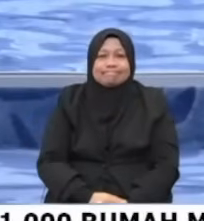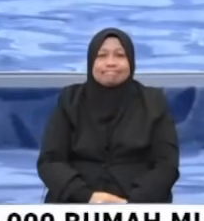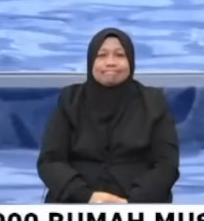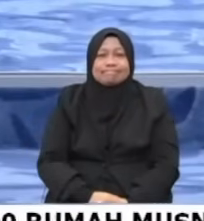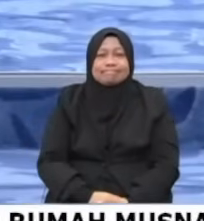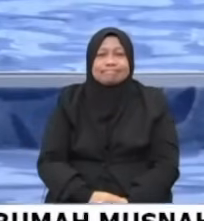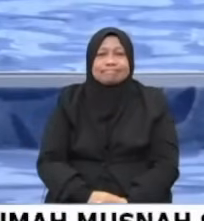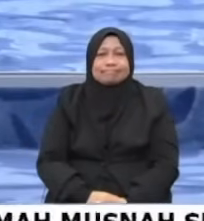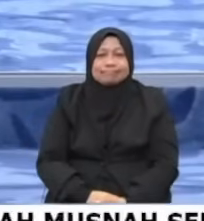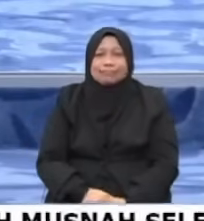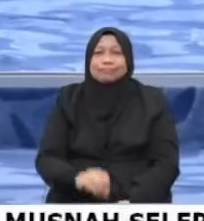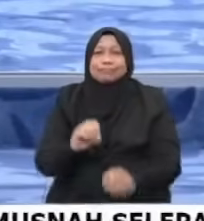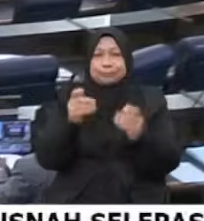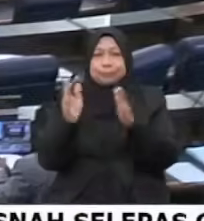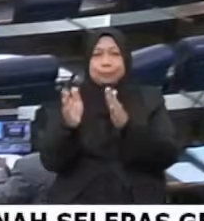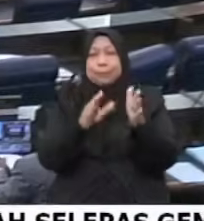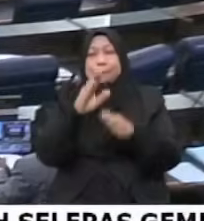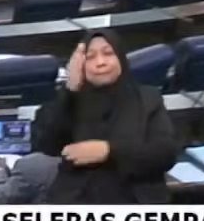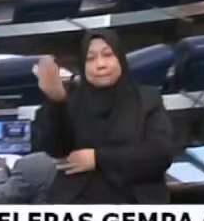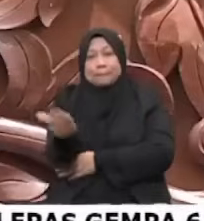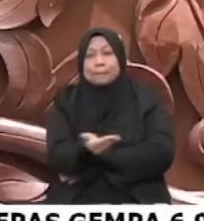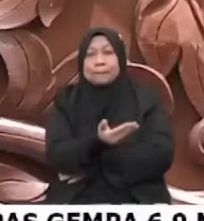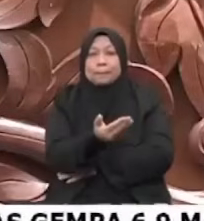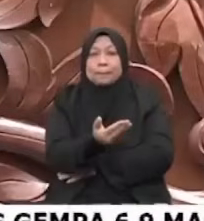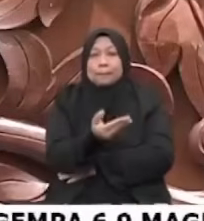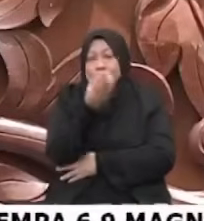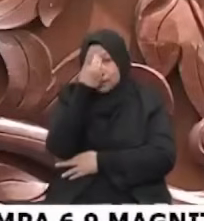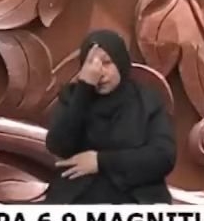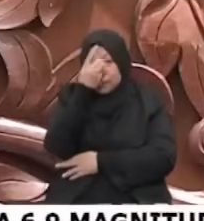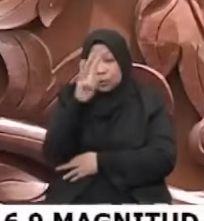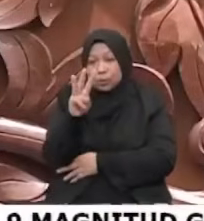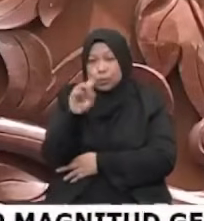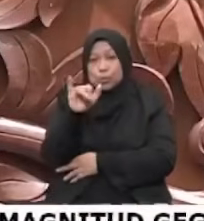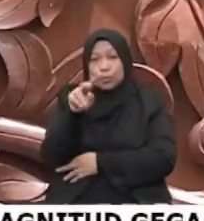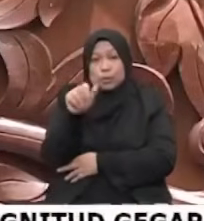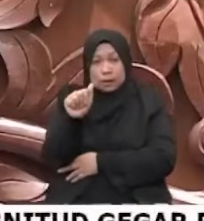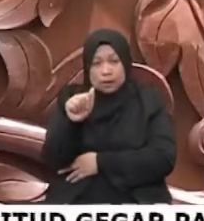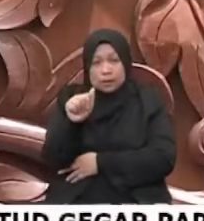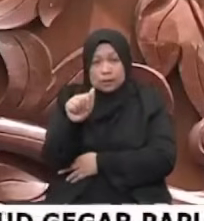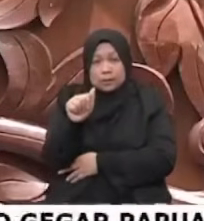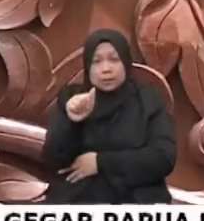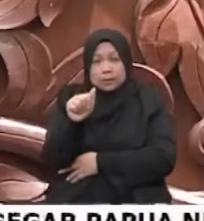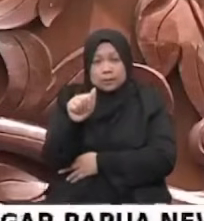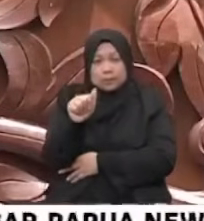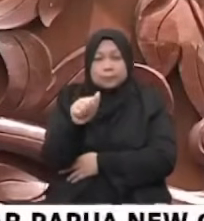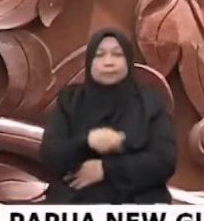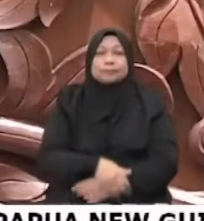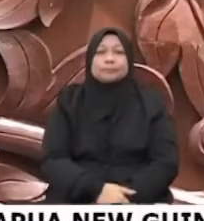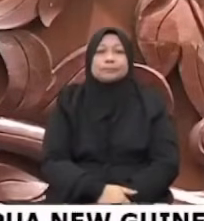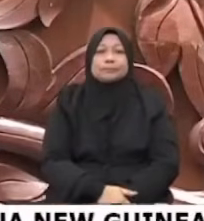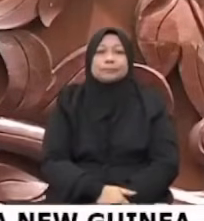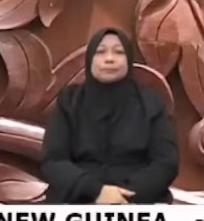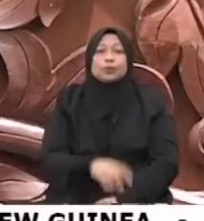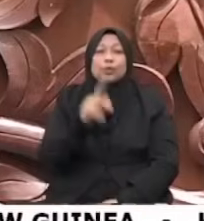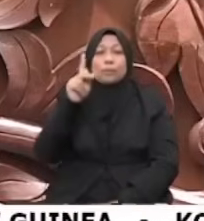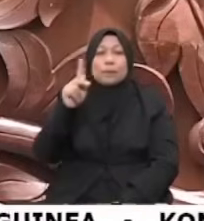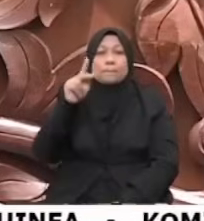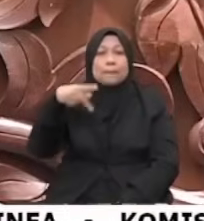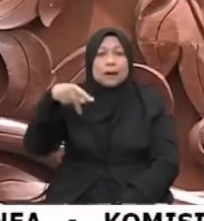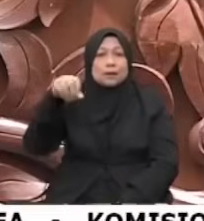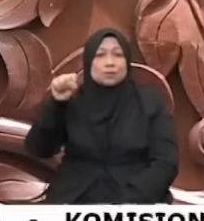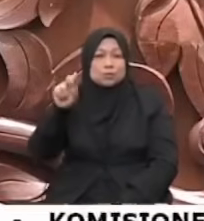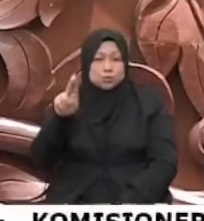Ramadan Baik saya jemput Datuk Wira Dr ku Abdul Rahman bin Ismail Kubang